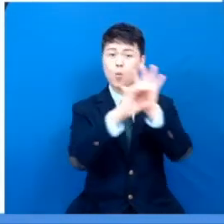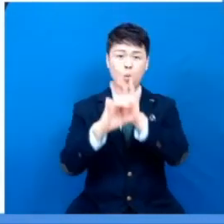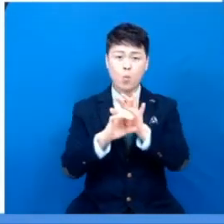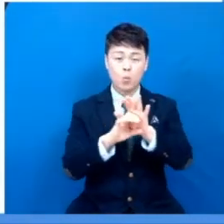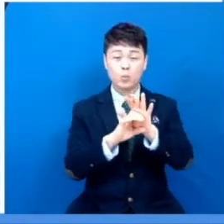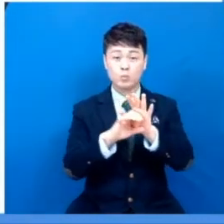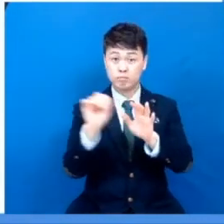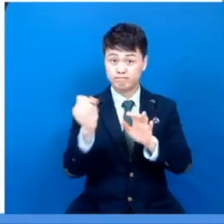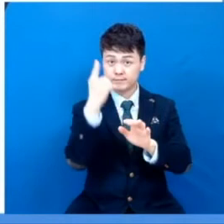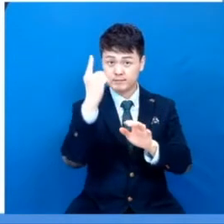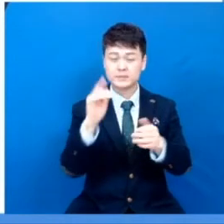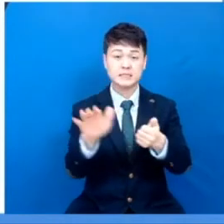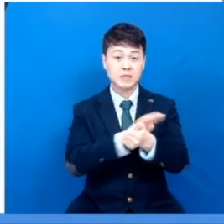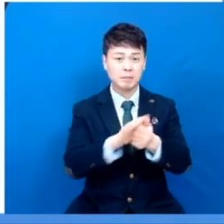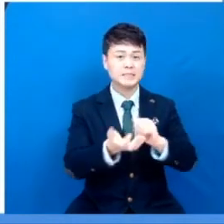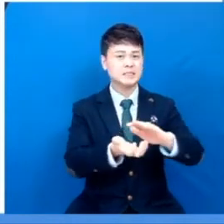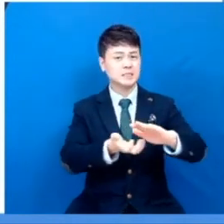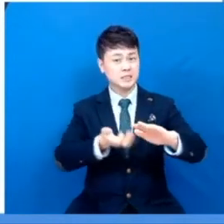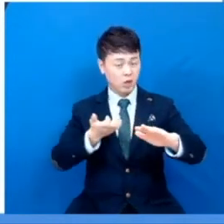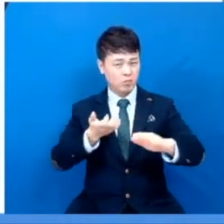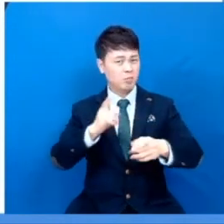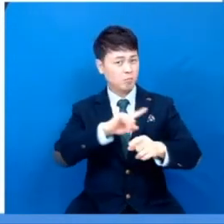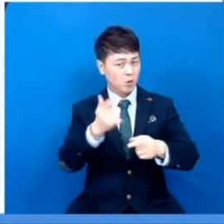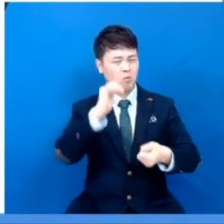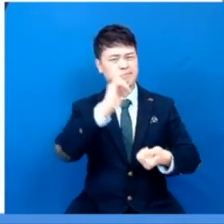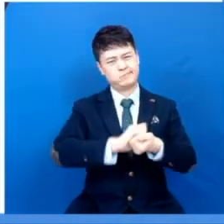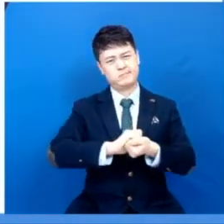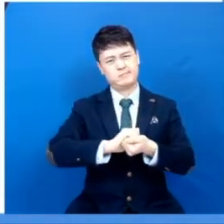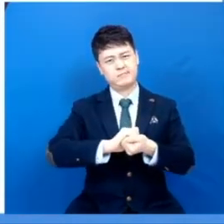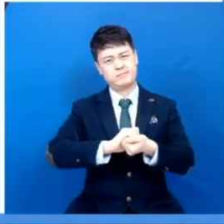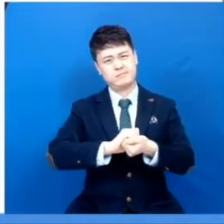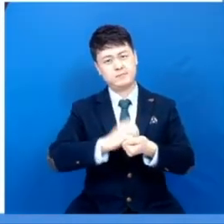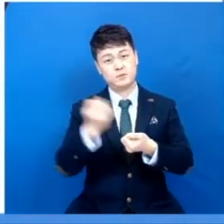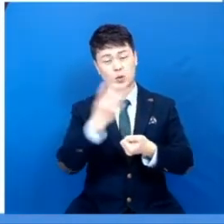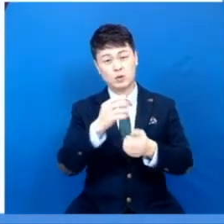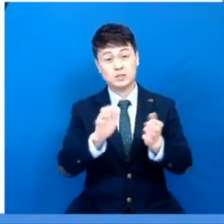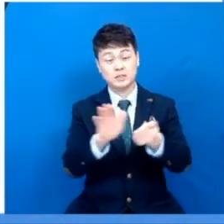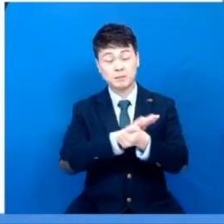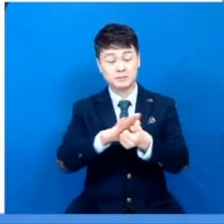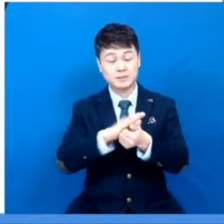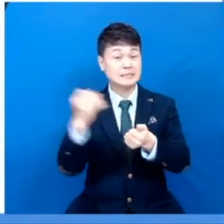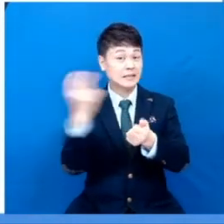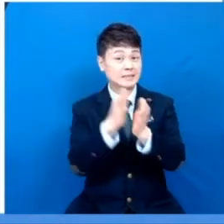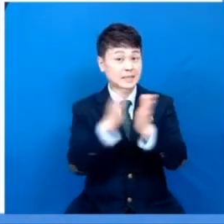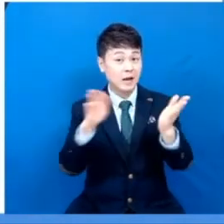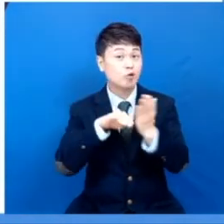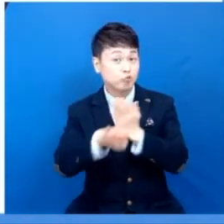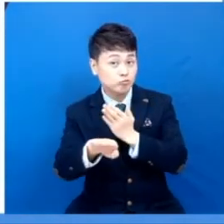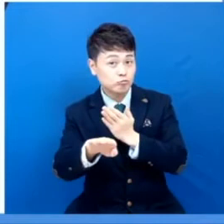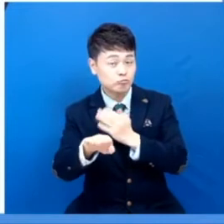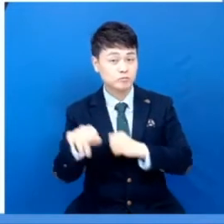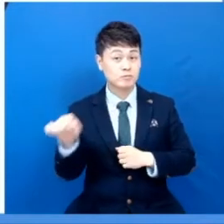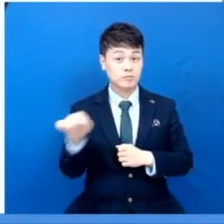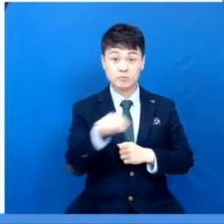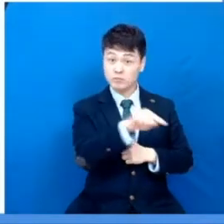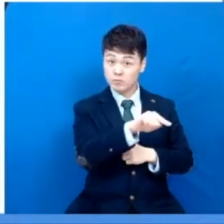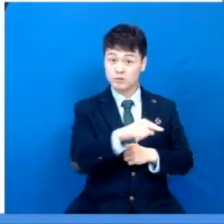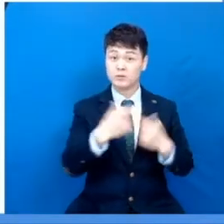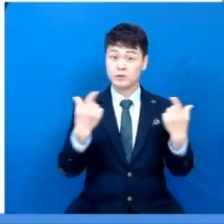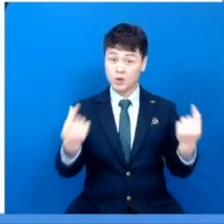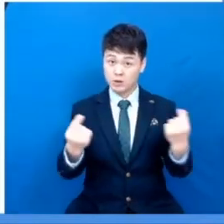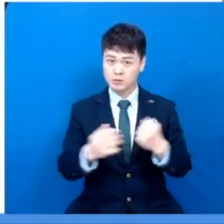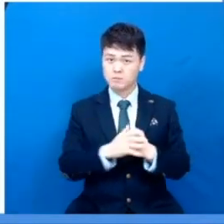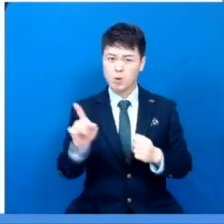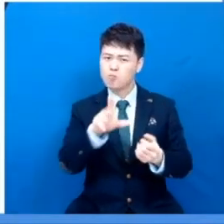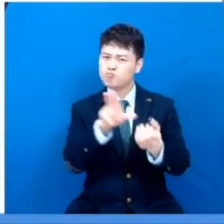1구 로 인한 서비스 이용 제한 그리고 다시 서비스를 j 이용하며 다음과 같은